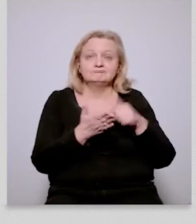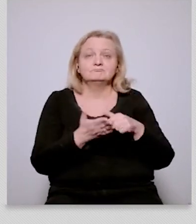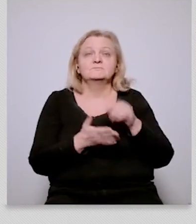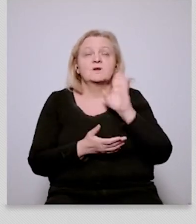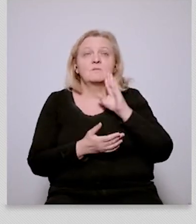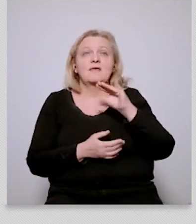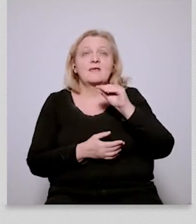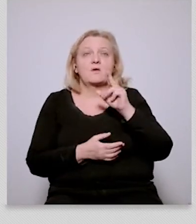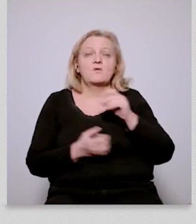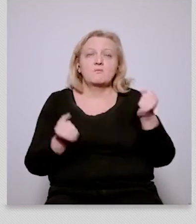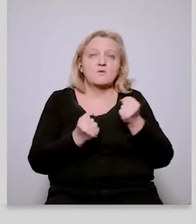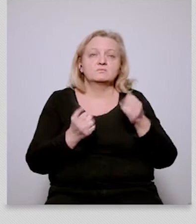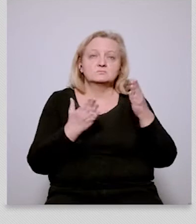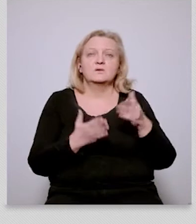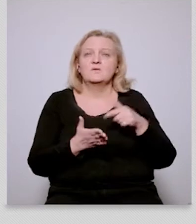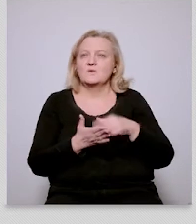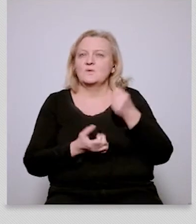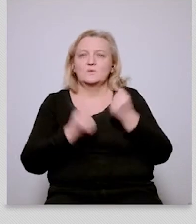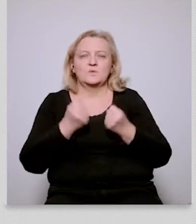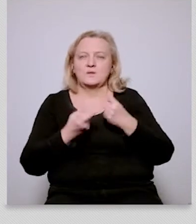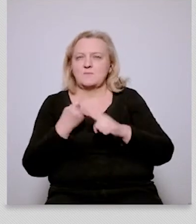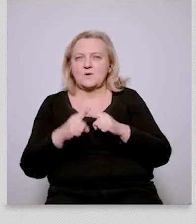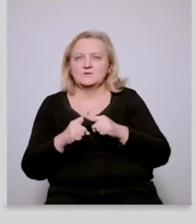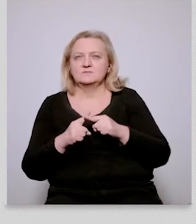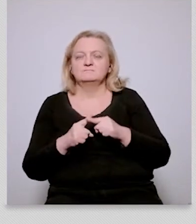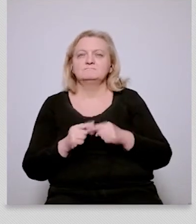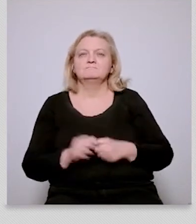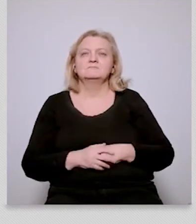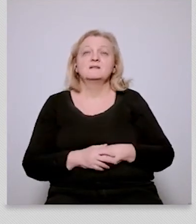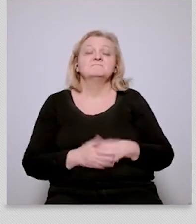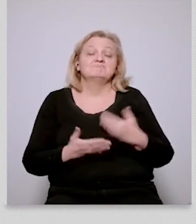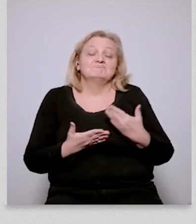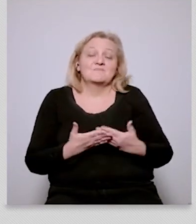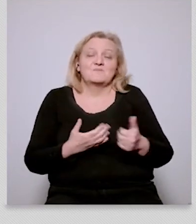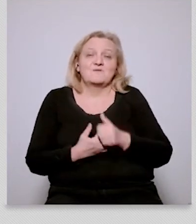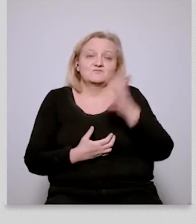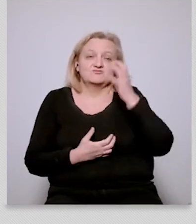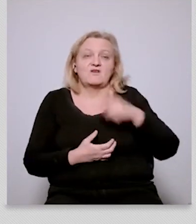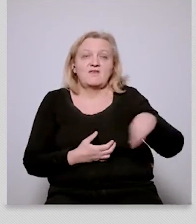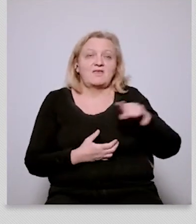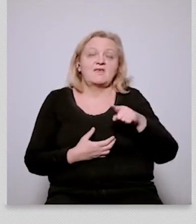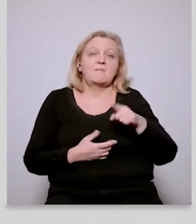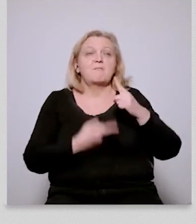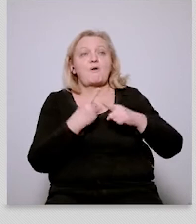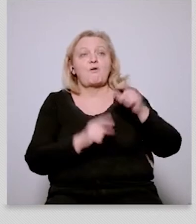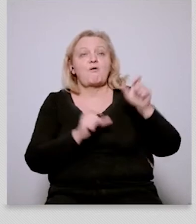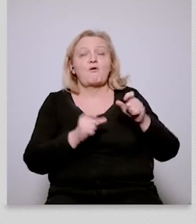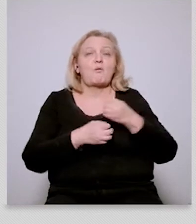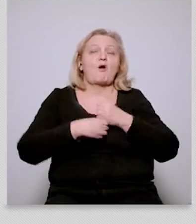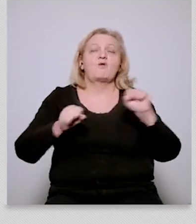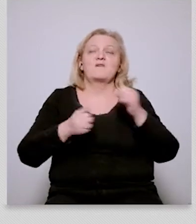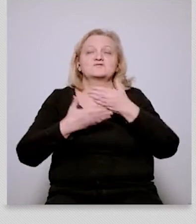proekologiczne to jest trudne pod względem politycznym dlatego nikt na czeskiej scenie politycznej nie ma odwagi żeby tutaj